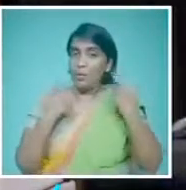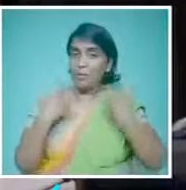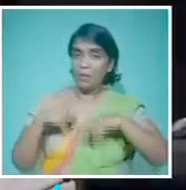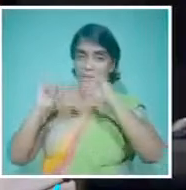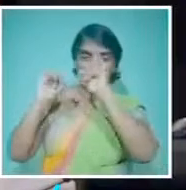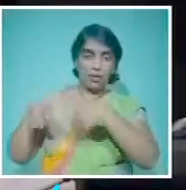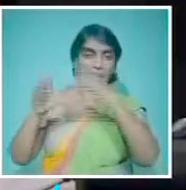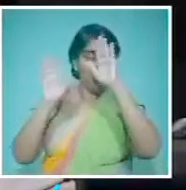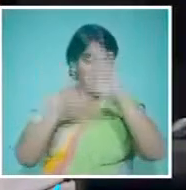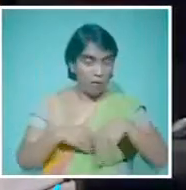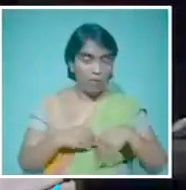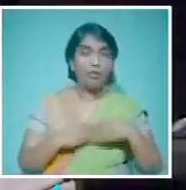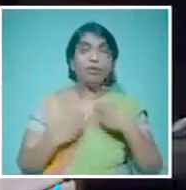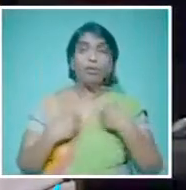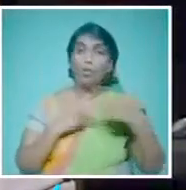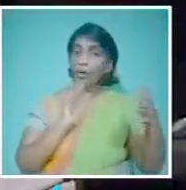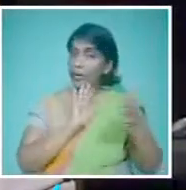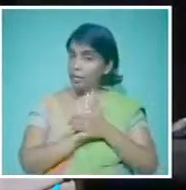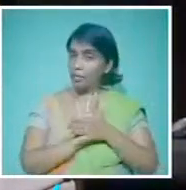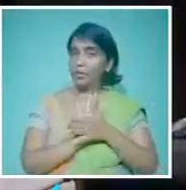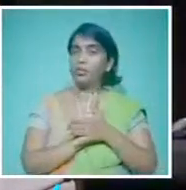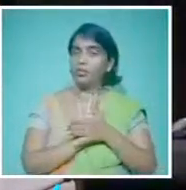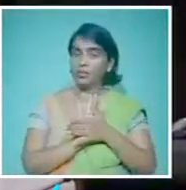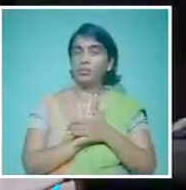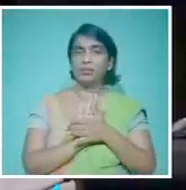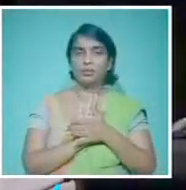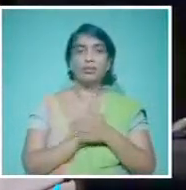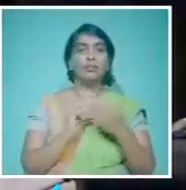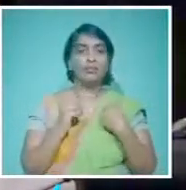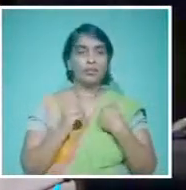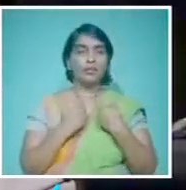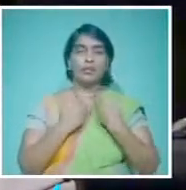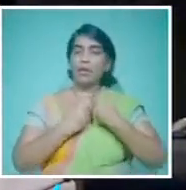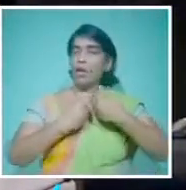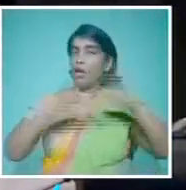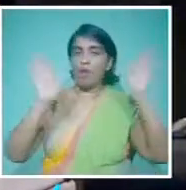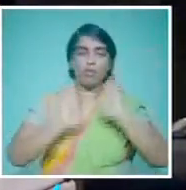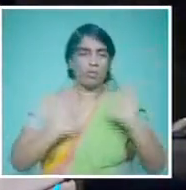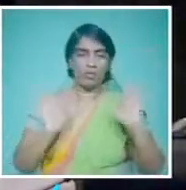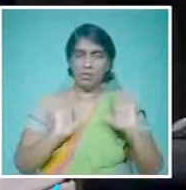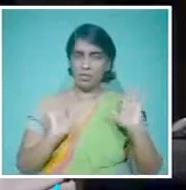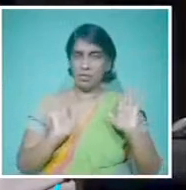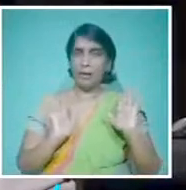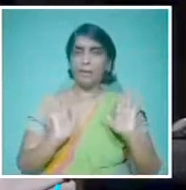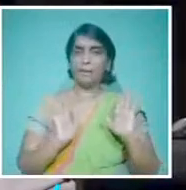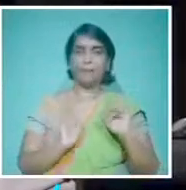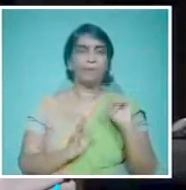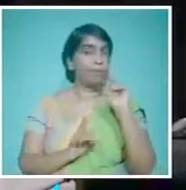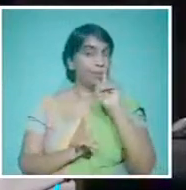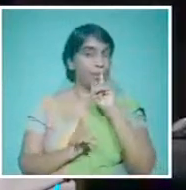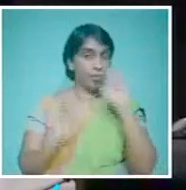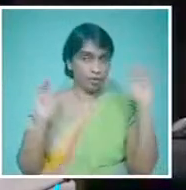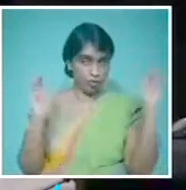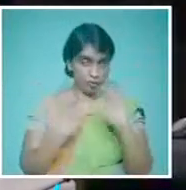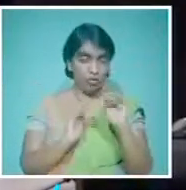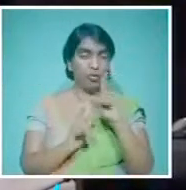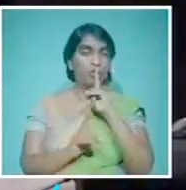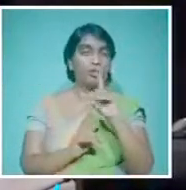ඇවිල්ලා මාත් එක්ක එකට හිටගත්තොත් මම විසිරවන්නේ නැහැ නාමිකවද කොමිෂන්